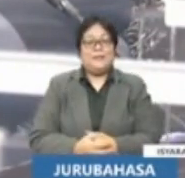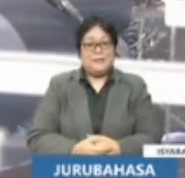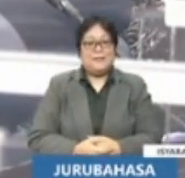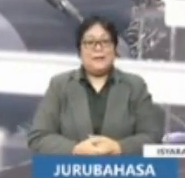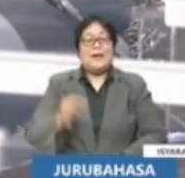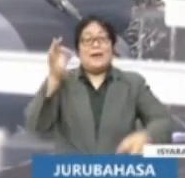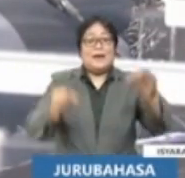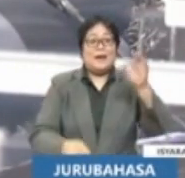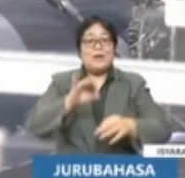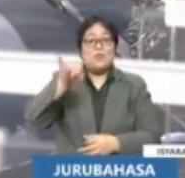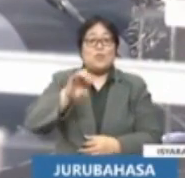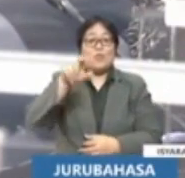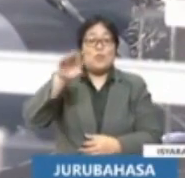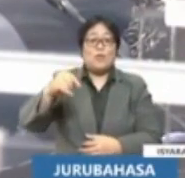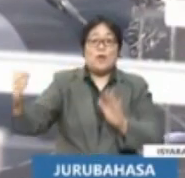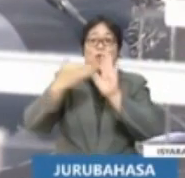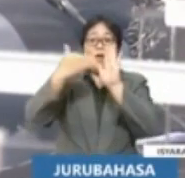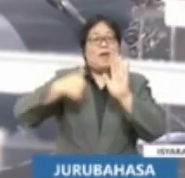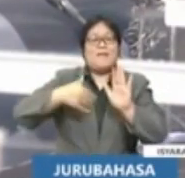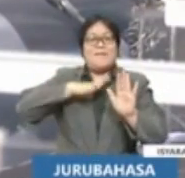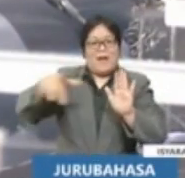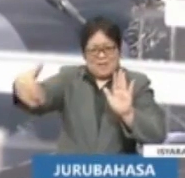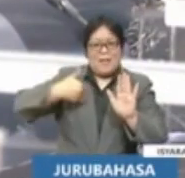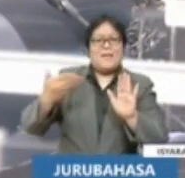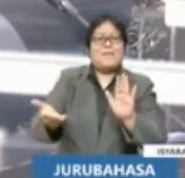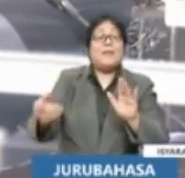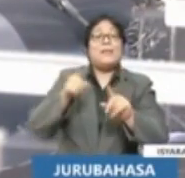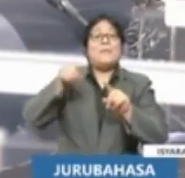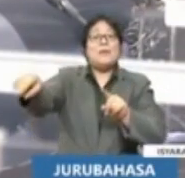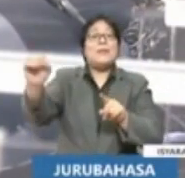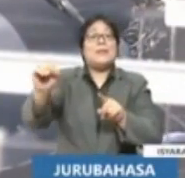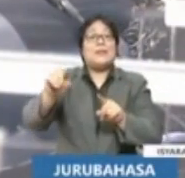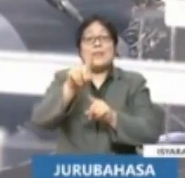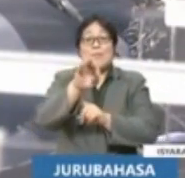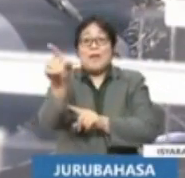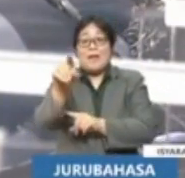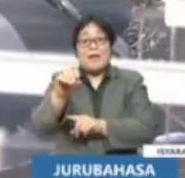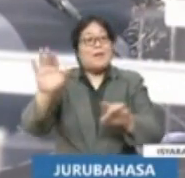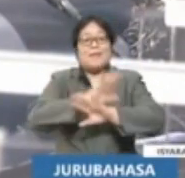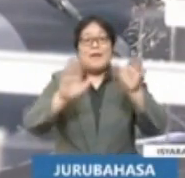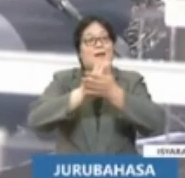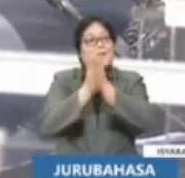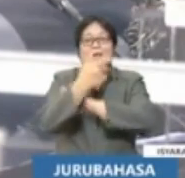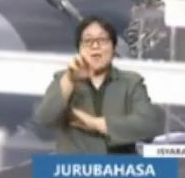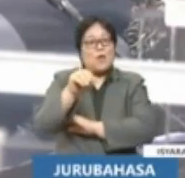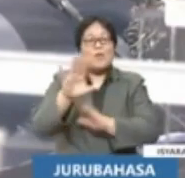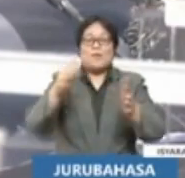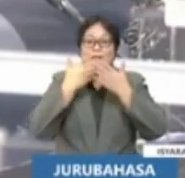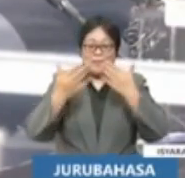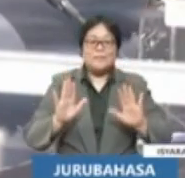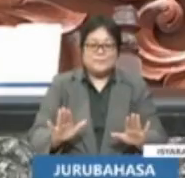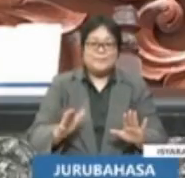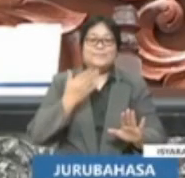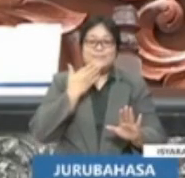ini. Kalaulah Julutong nak bangunkan oleh mak, saya tak kisah sebab dia ada. Tapi dia tak ada, jadi jangan nak jadi hero dalam Dewan ini. Thank you. Terima